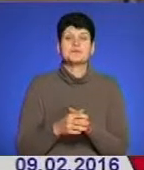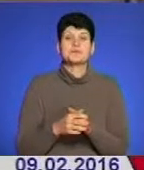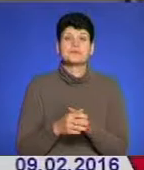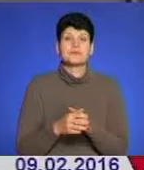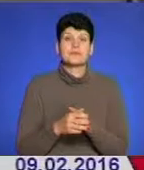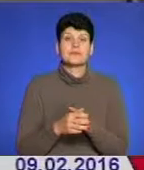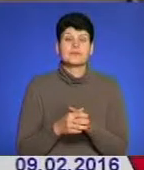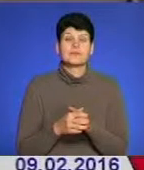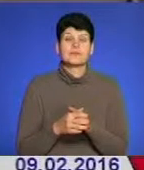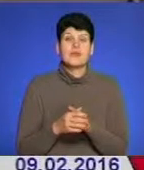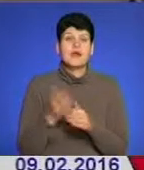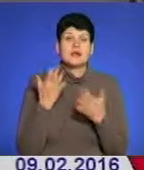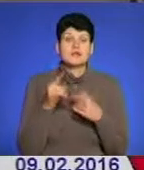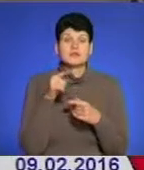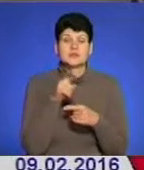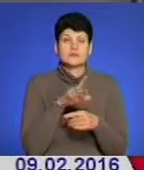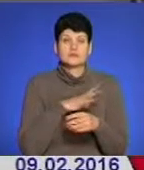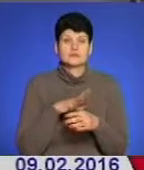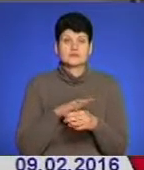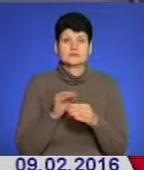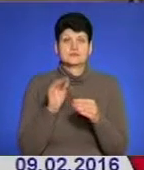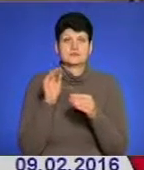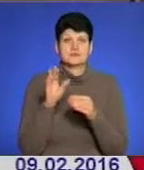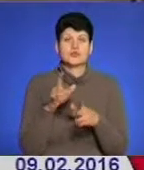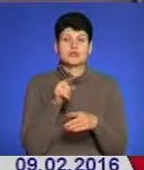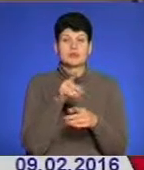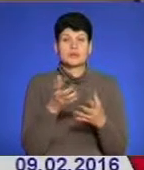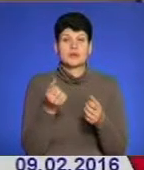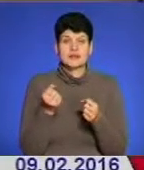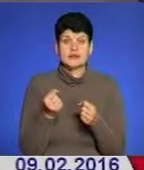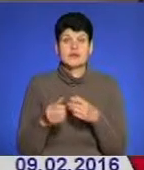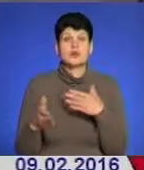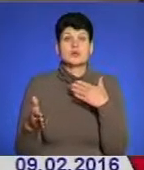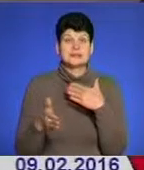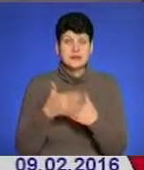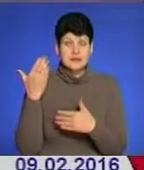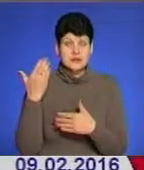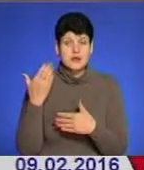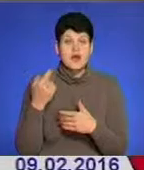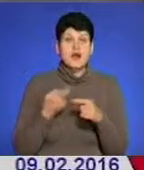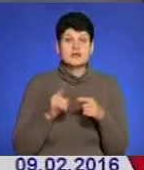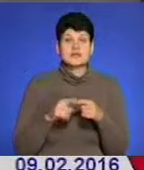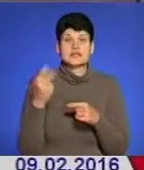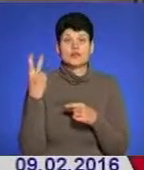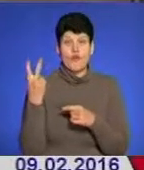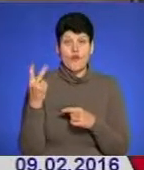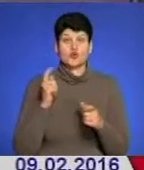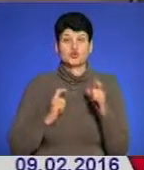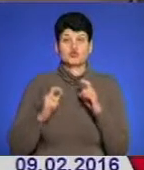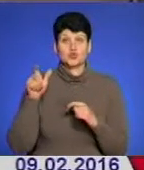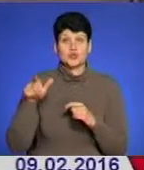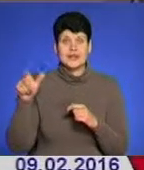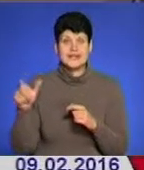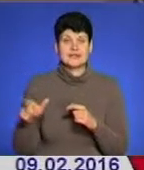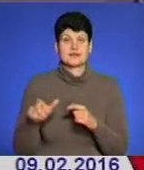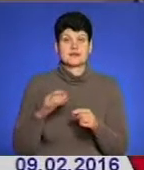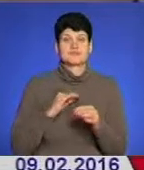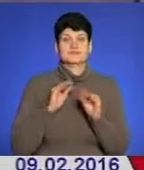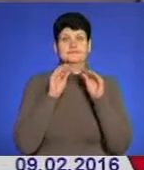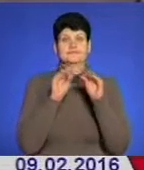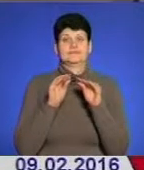Але вони не були задіяні висвітлені, тому до них було прийнято рішення щодо догани, а цих двох студентів, які, власне, займалися